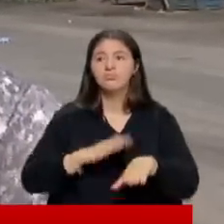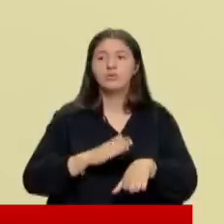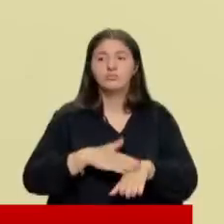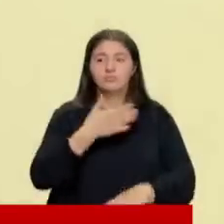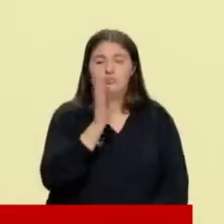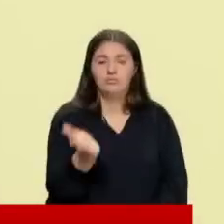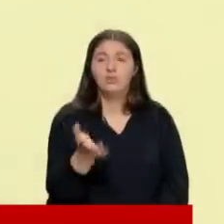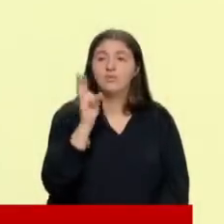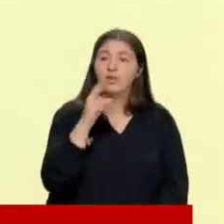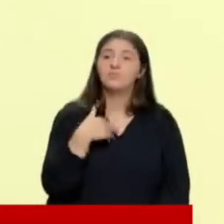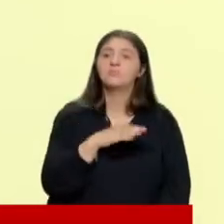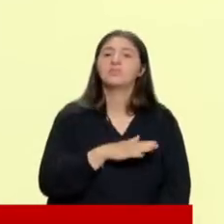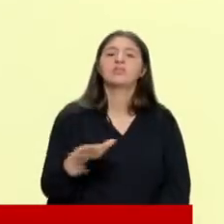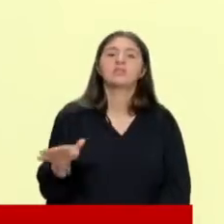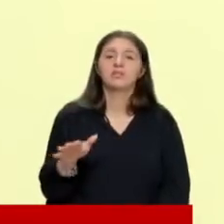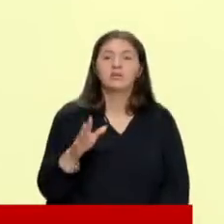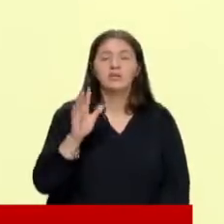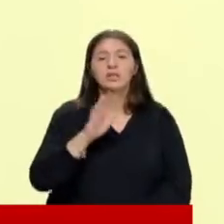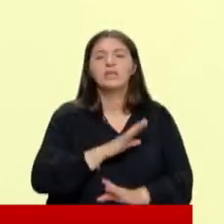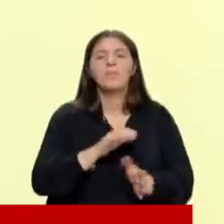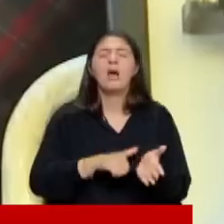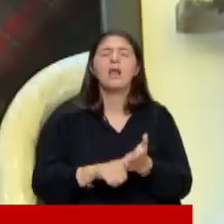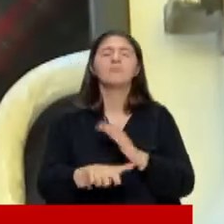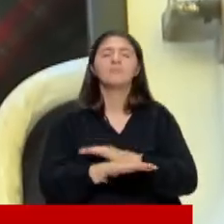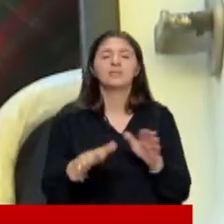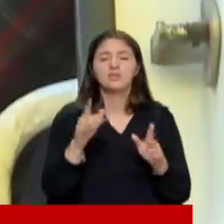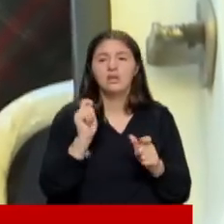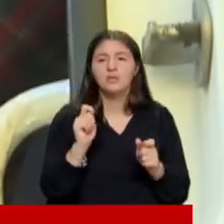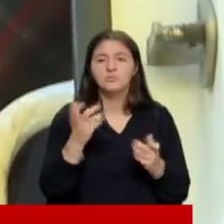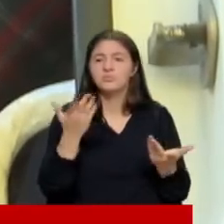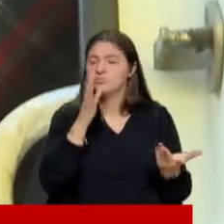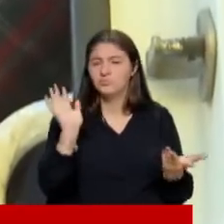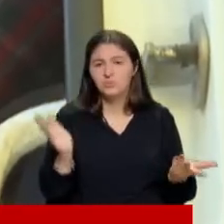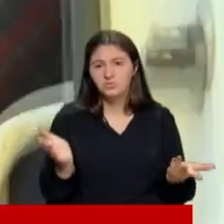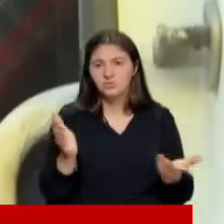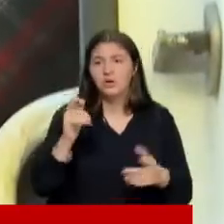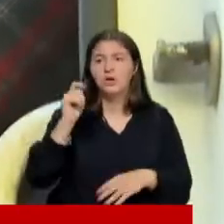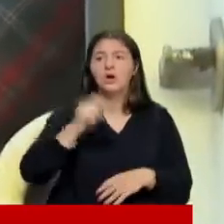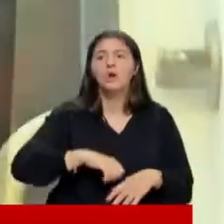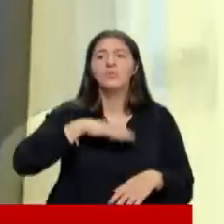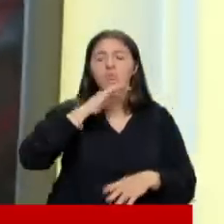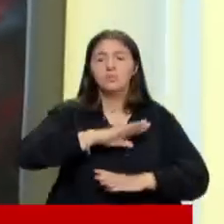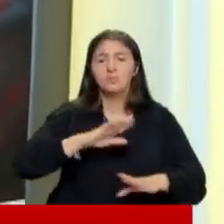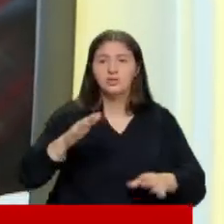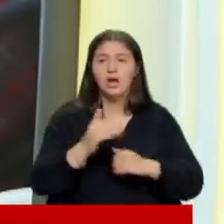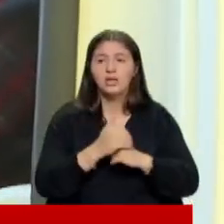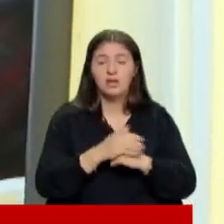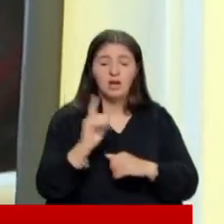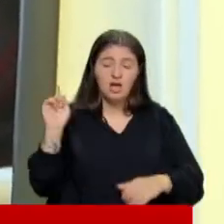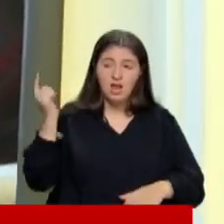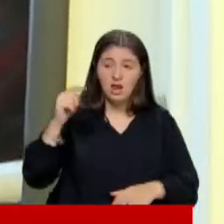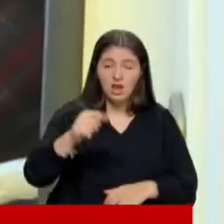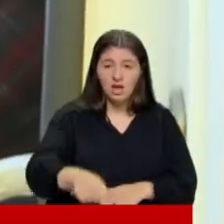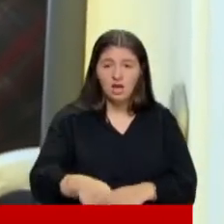yapacağız bilmiyoruz Vallahi biz bittik zaten tamamen bittik ne yapacağımız bilmiyoruz kartlar doldu Antalya'dan geldik